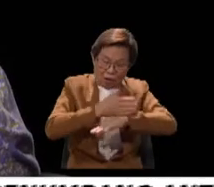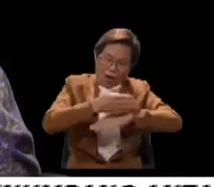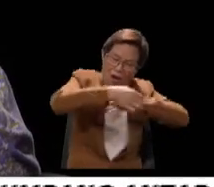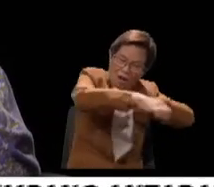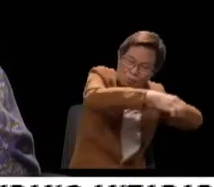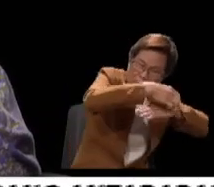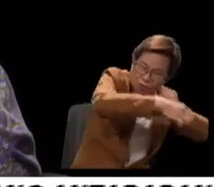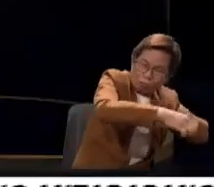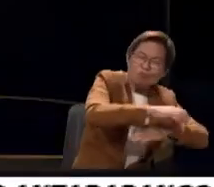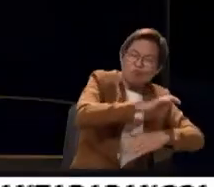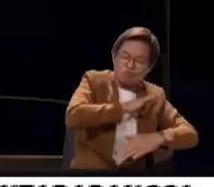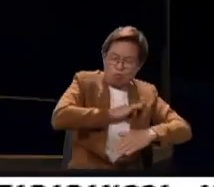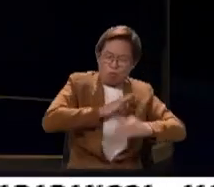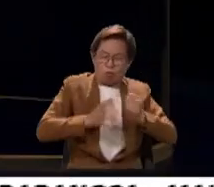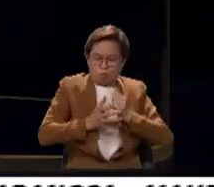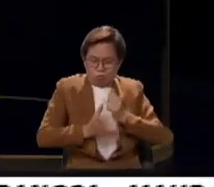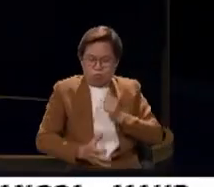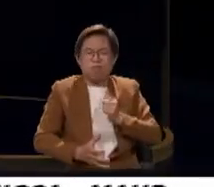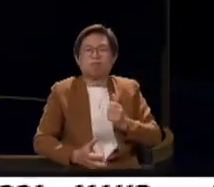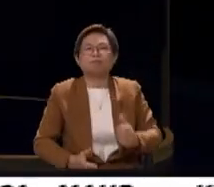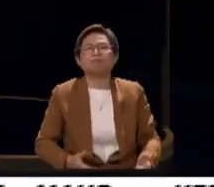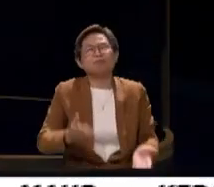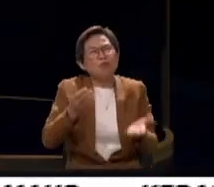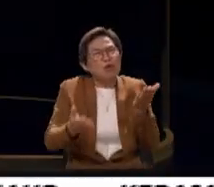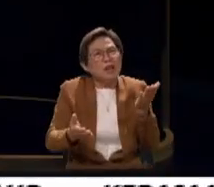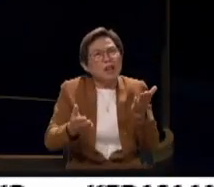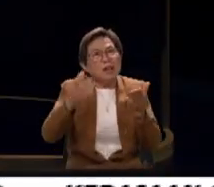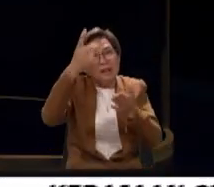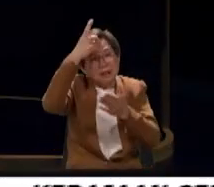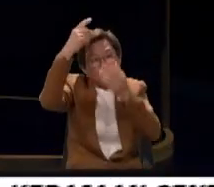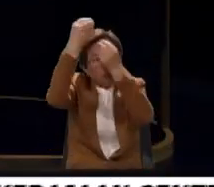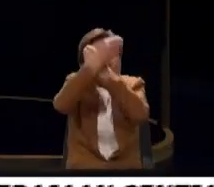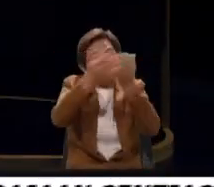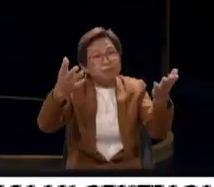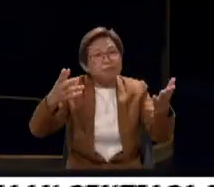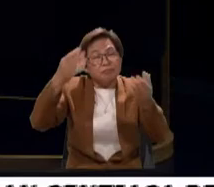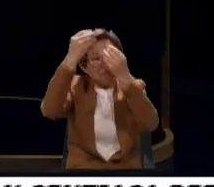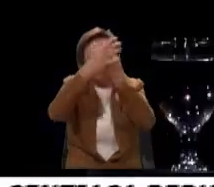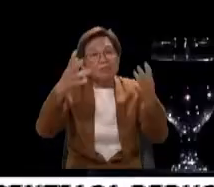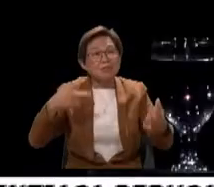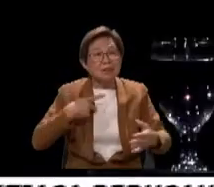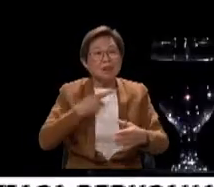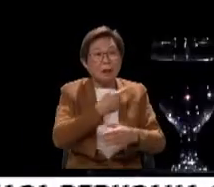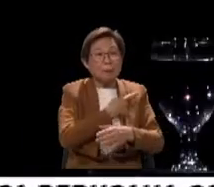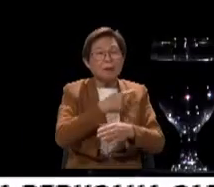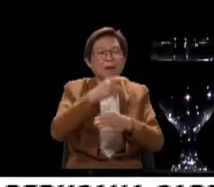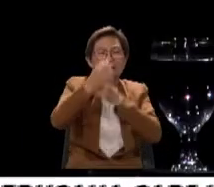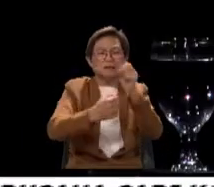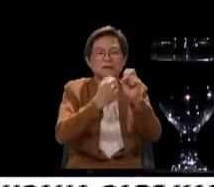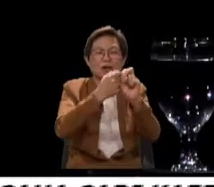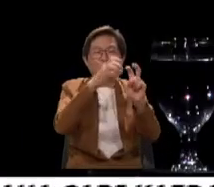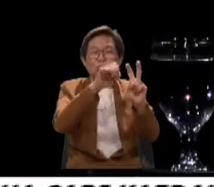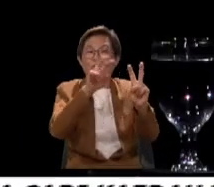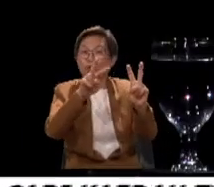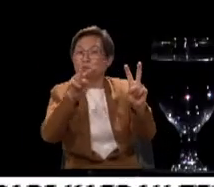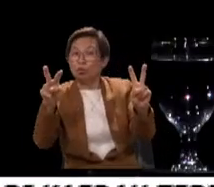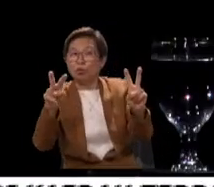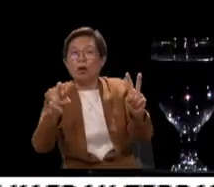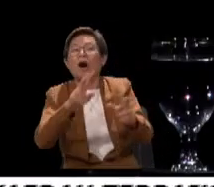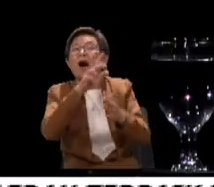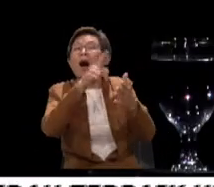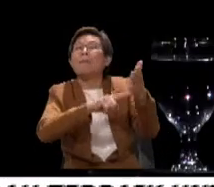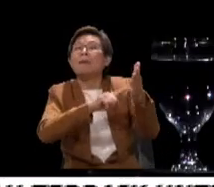hm okey selain daripada itu mungkin boleh Datuk kongsikan dengan kami untuk Tahun 2022 ini Apa keutamaan KPI dan